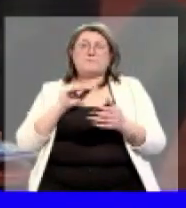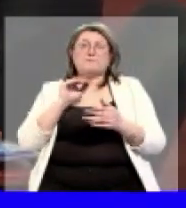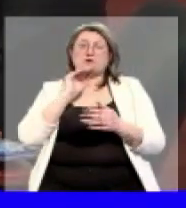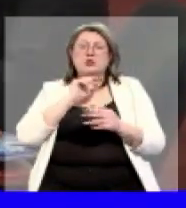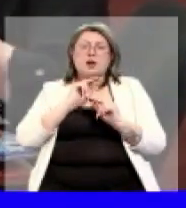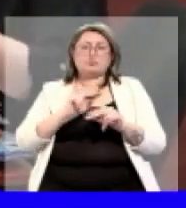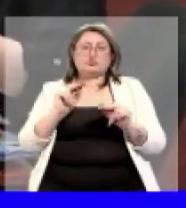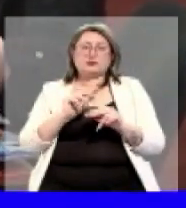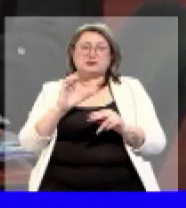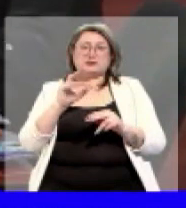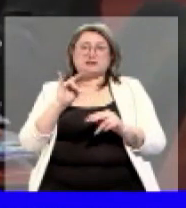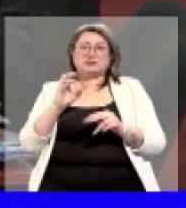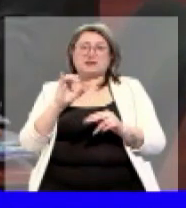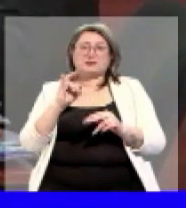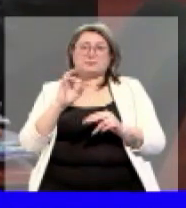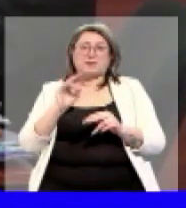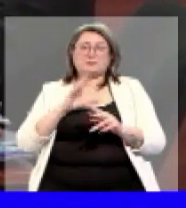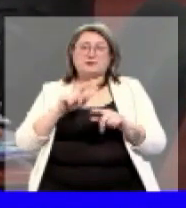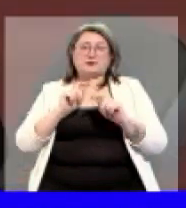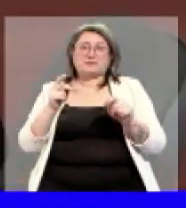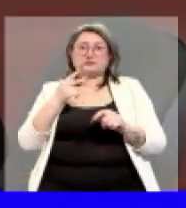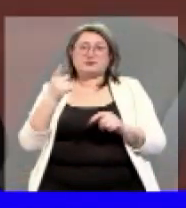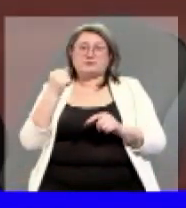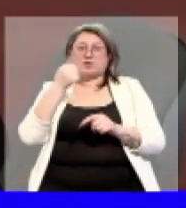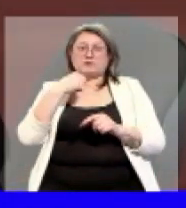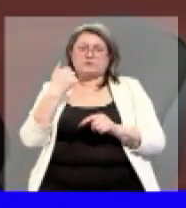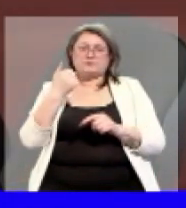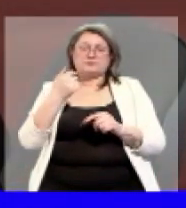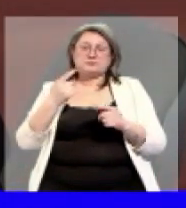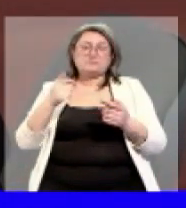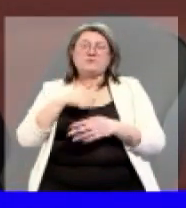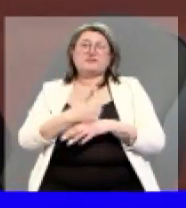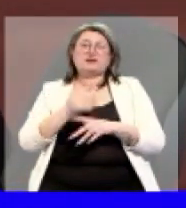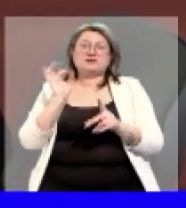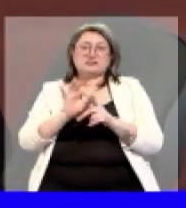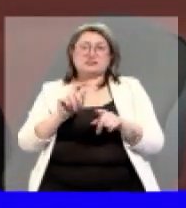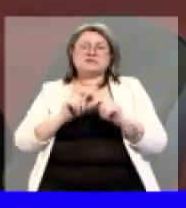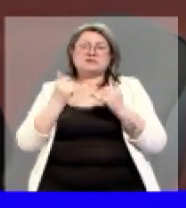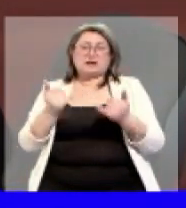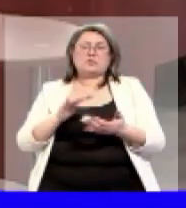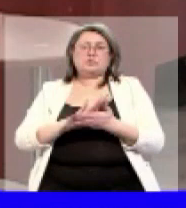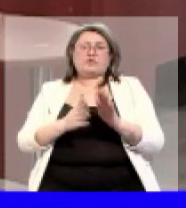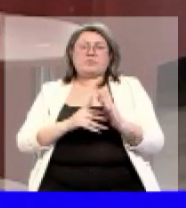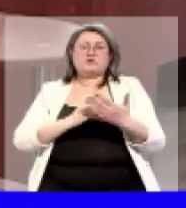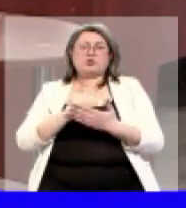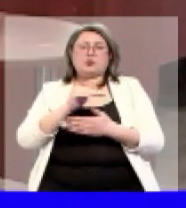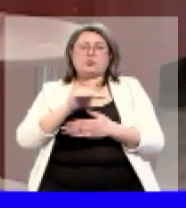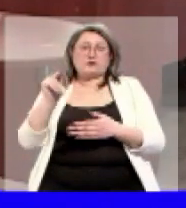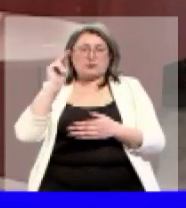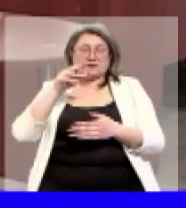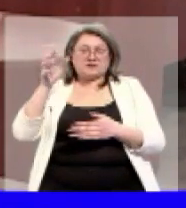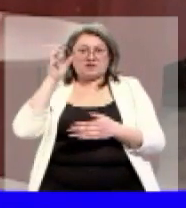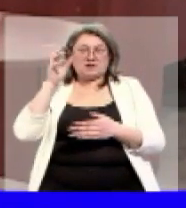оқыту платформасы 2021 жылы іске қосылған. Негізгі мақсат – халықтың білім деңгейі мен кәсібилігін арттыру. Мансаптық